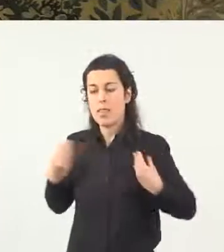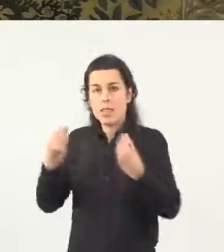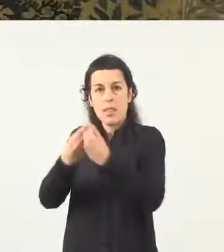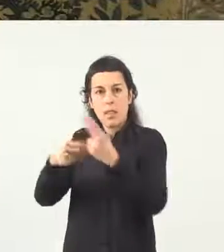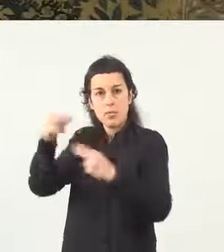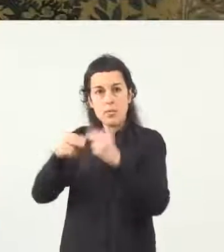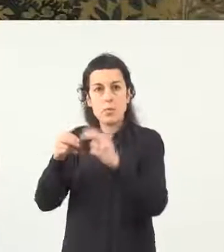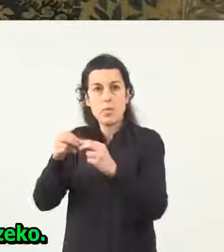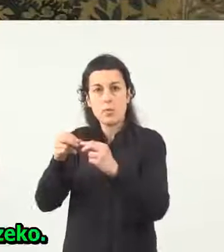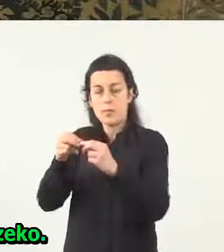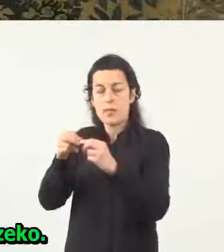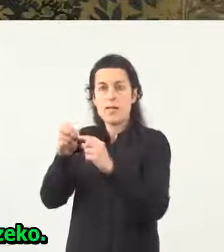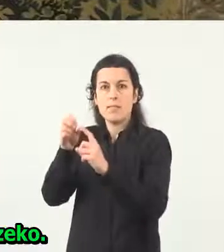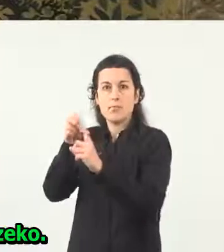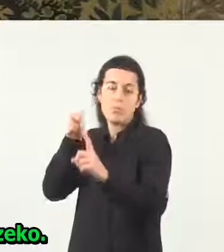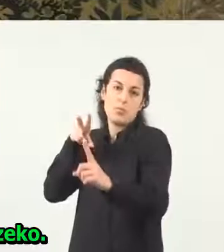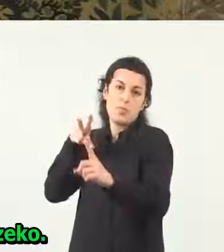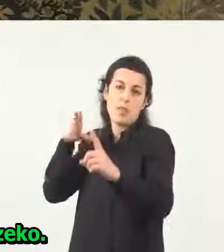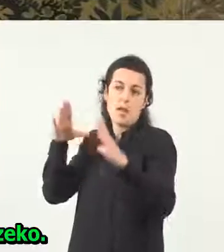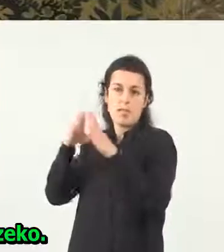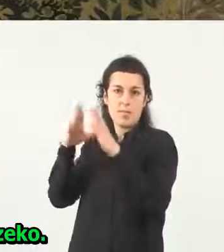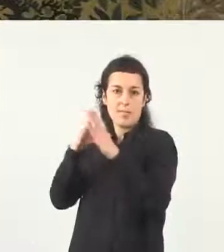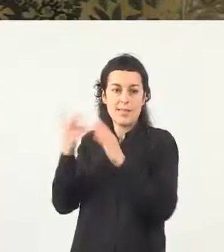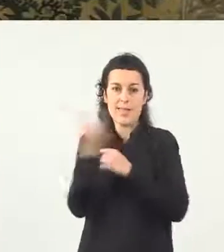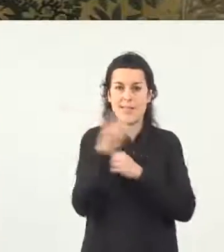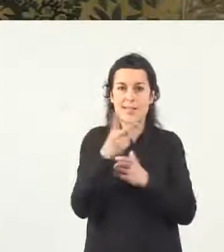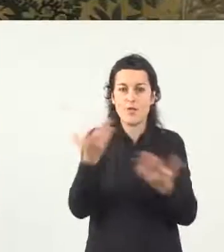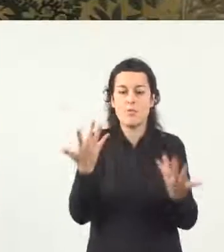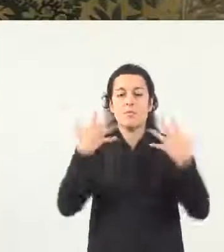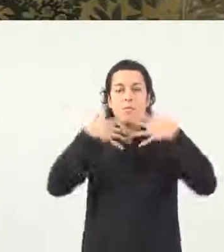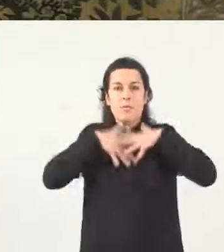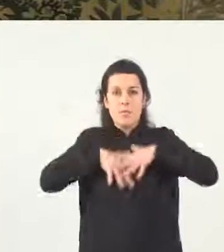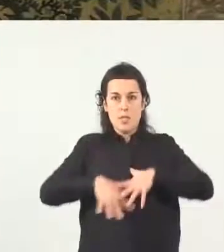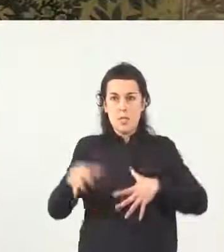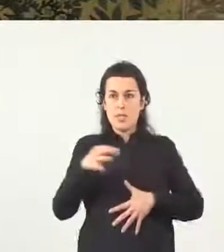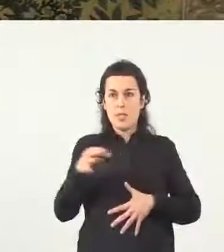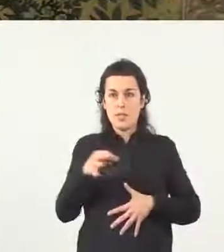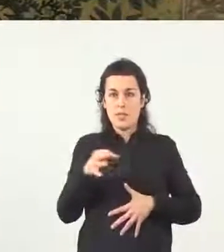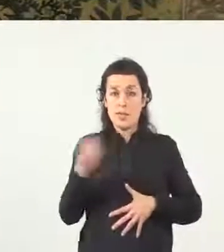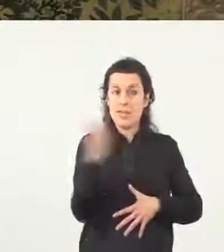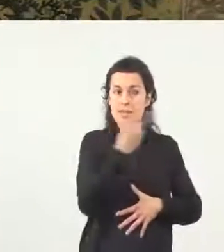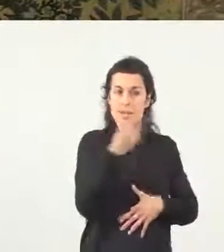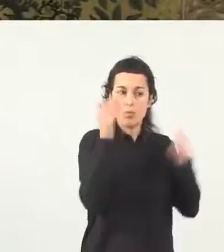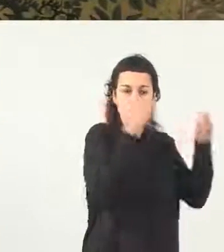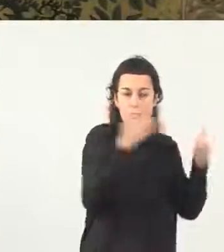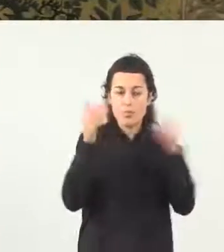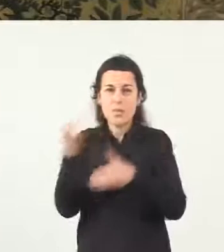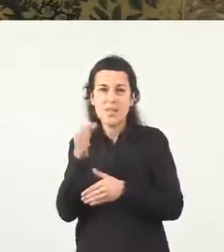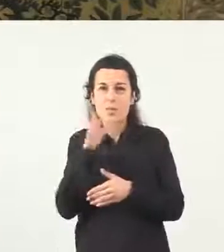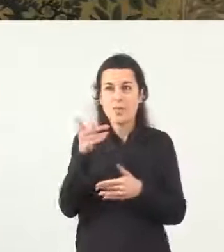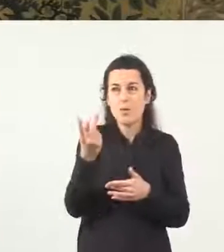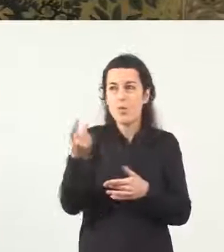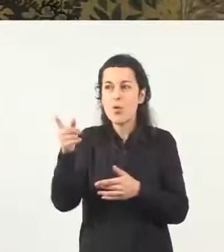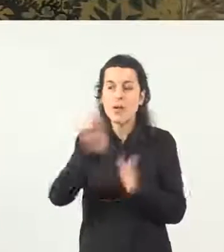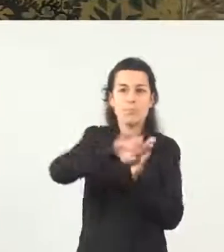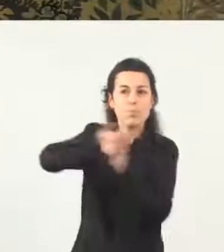eraikuntza feministatik. Edo hori izan daiteke modu bat tratatzeko. Baina biak batera, zebestela erren geldituko zaigu, nire ustez, batean